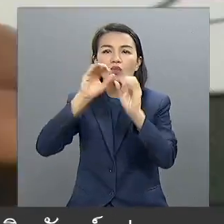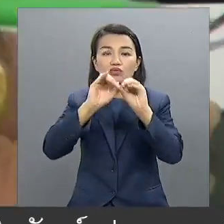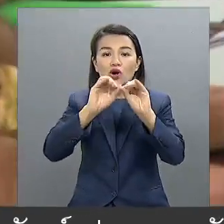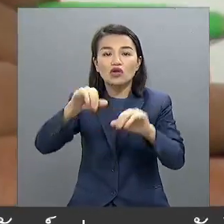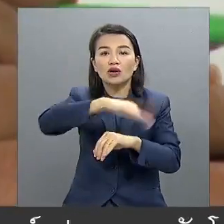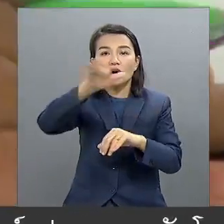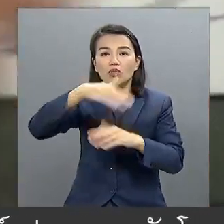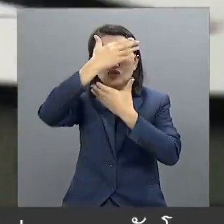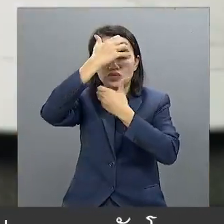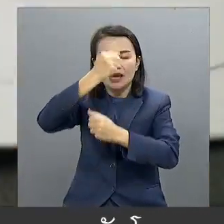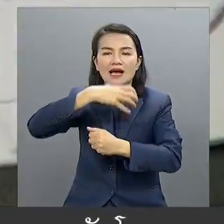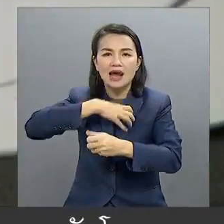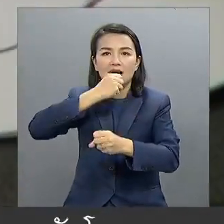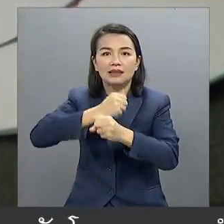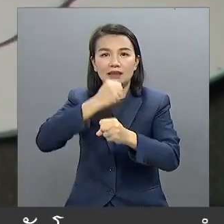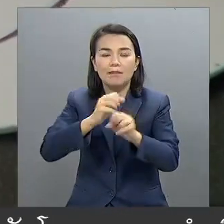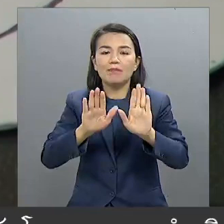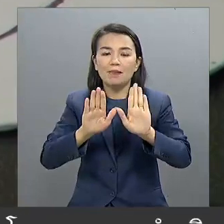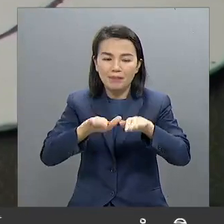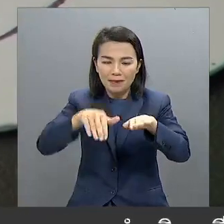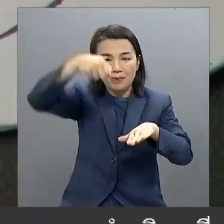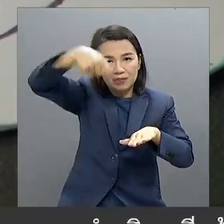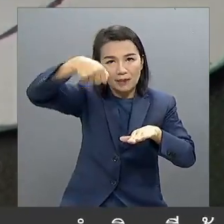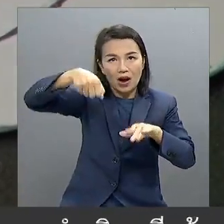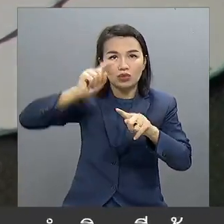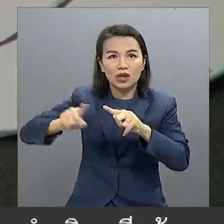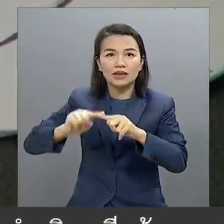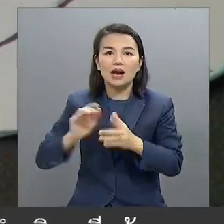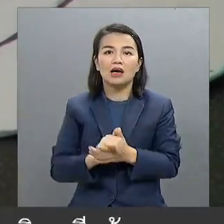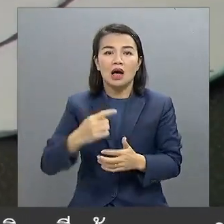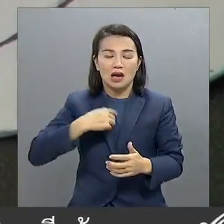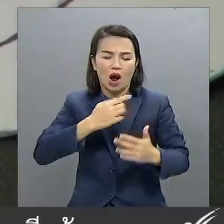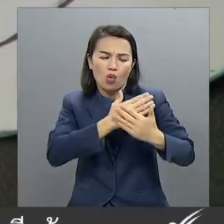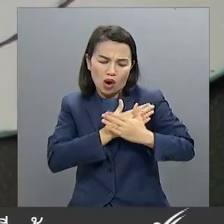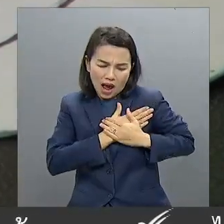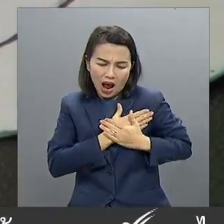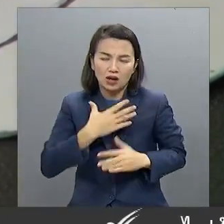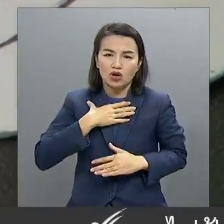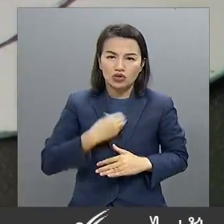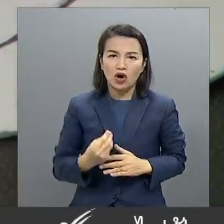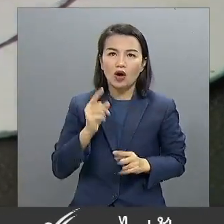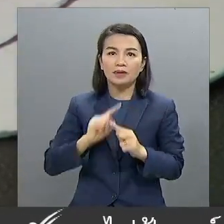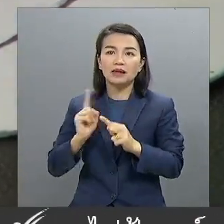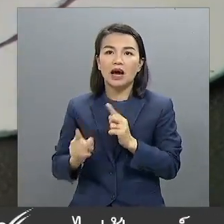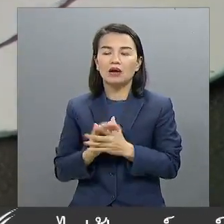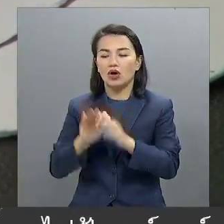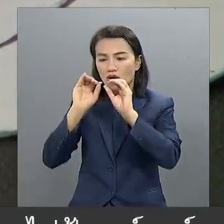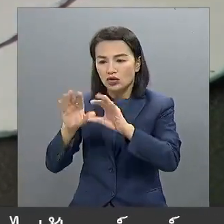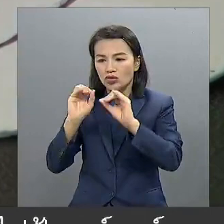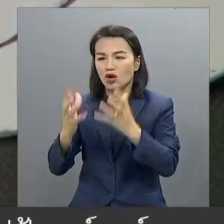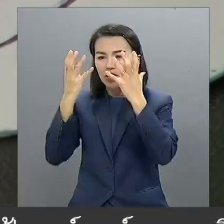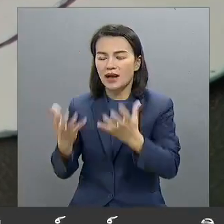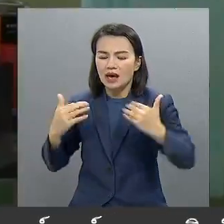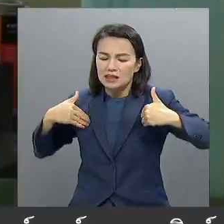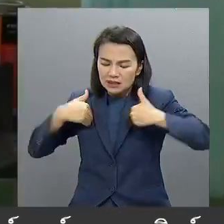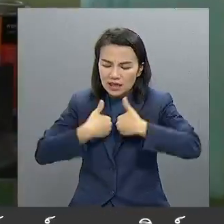กระเป๋านะครับเพราะเชื่อว่าตรบใดทไดทำงานที่เรารัก เราชื่นชอบต่อให้สอนหนักแ่ไหน ทำกับเป๋าเหื่อยยัไงก็ไม่เห